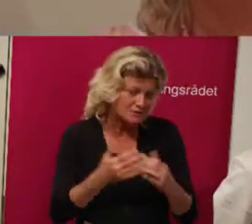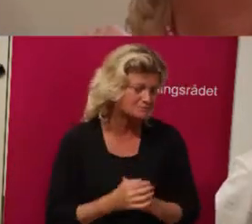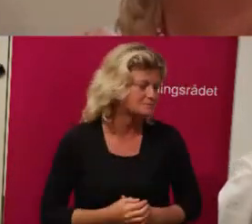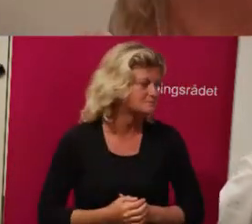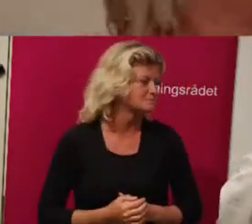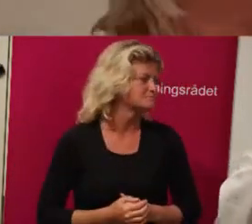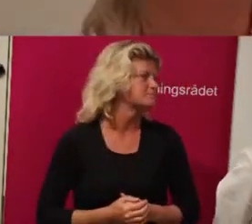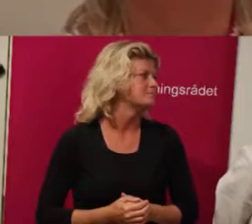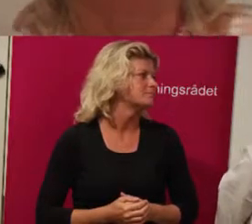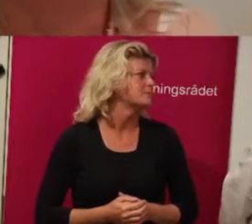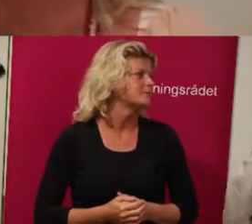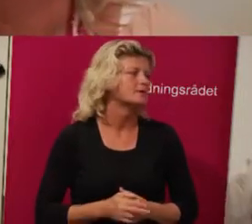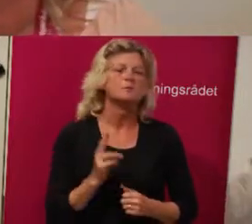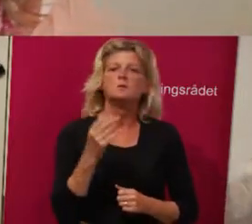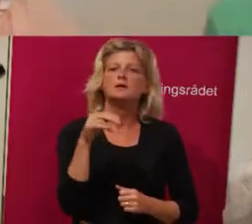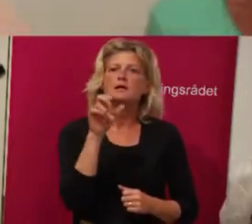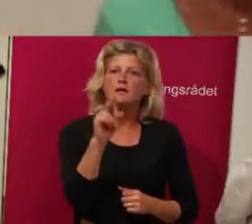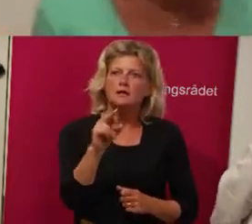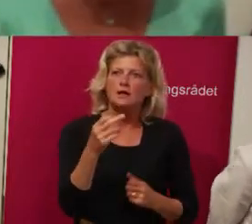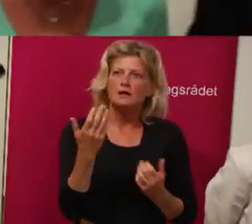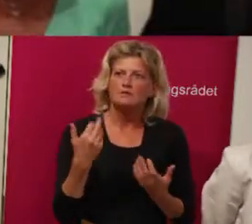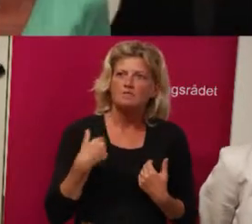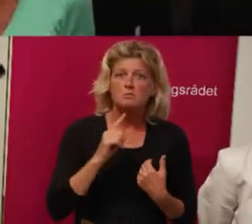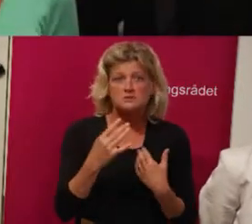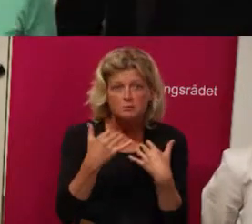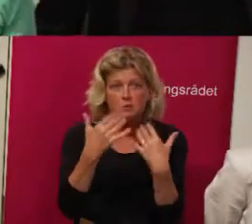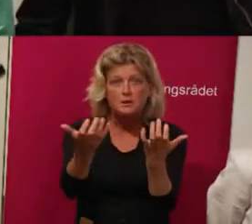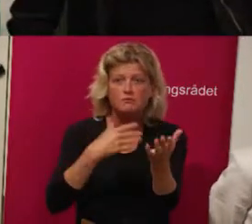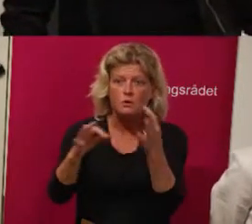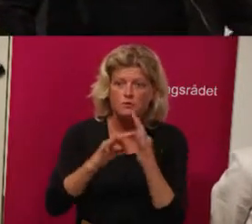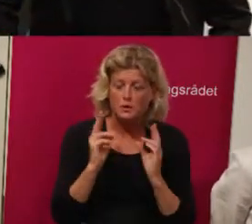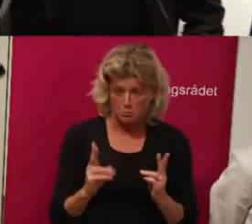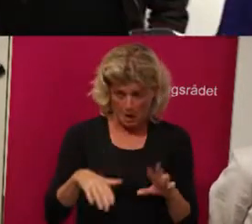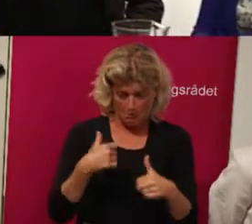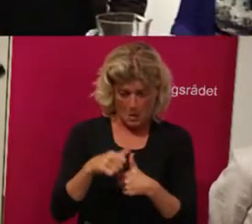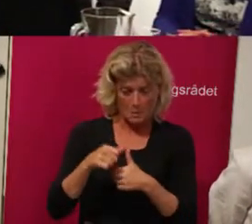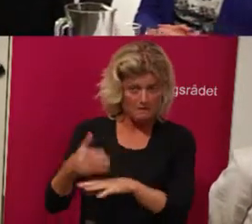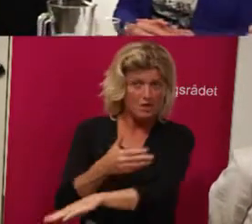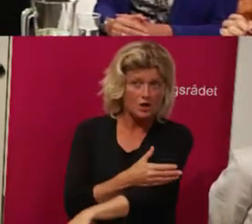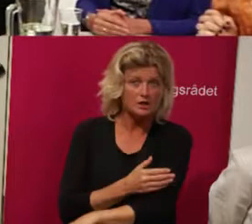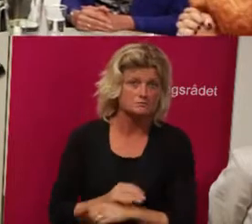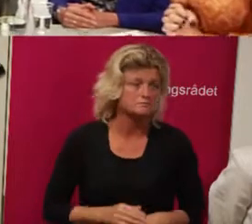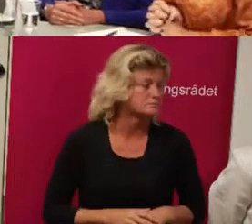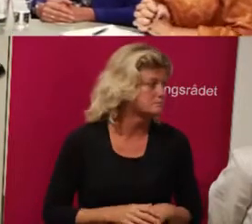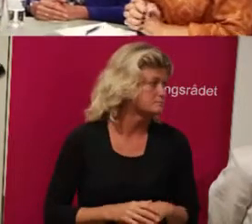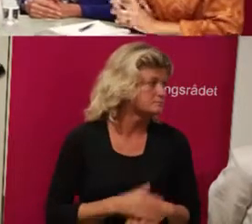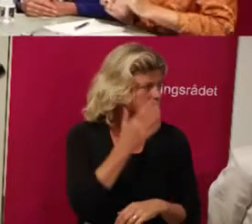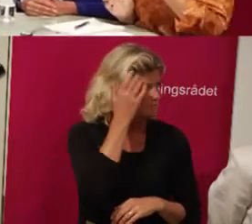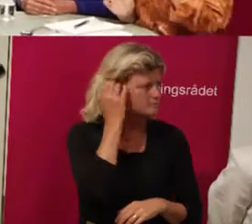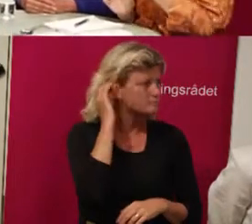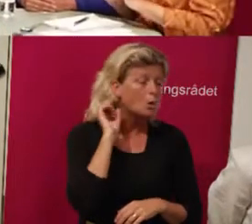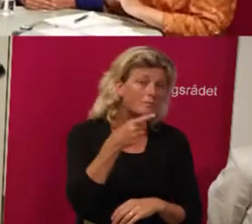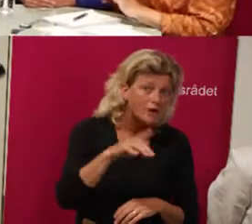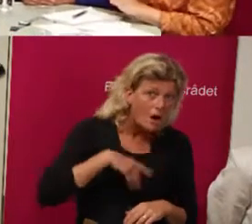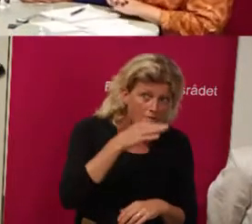provokativ nu. Nu tänkte jag att Inger skulle få säga något. Sen måste vi också släppa in publiken, för det har jag faktiskt lovat här. Så att är det några frågor